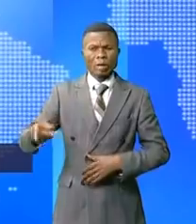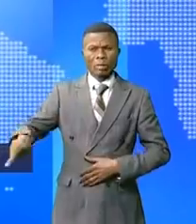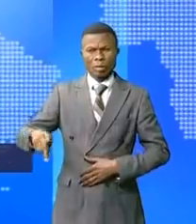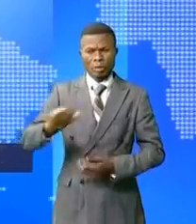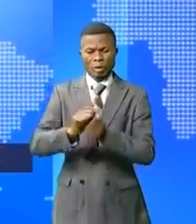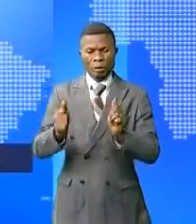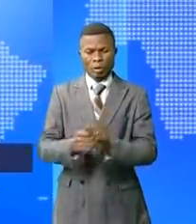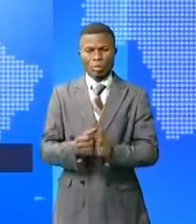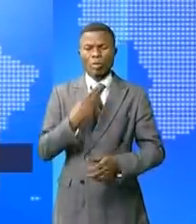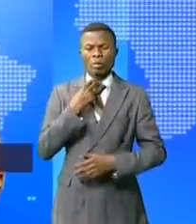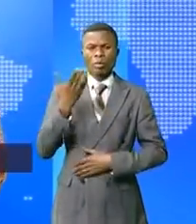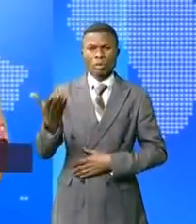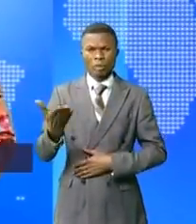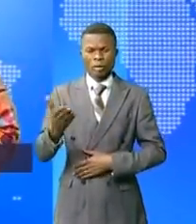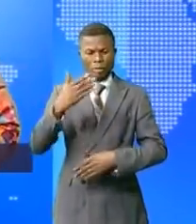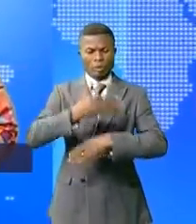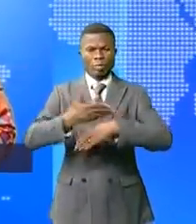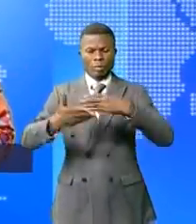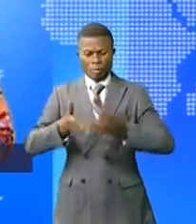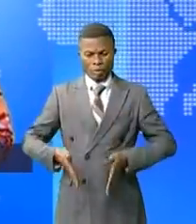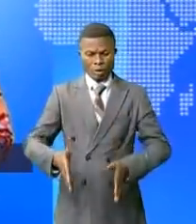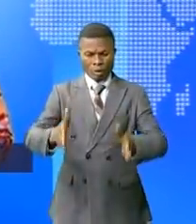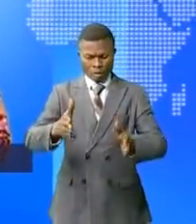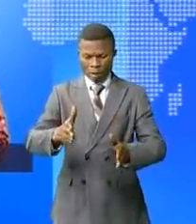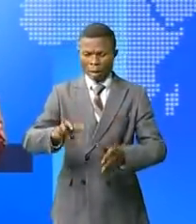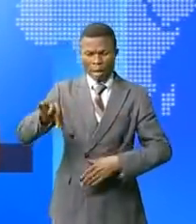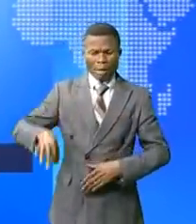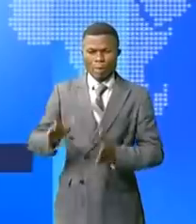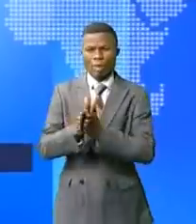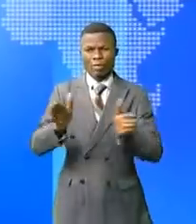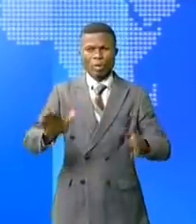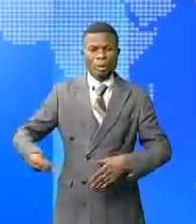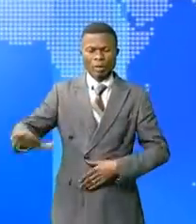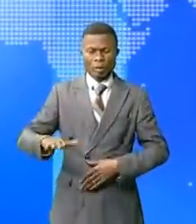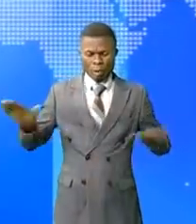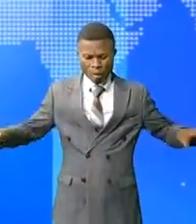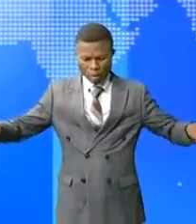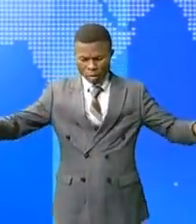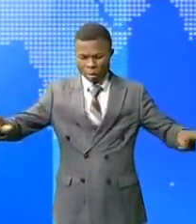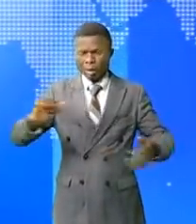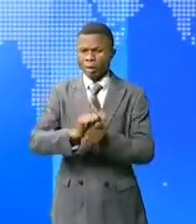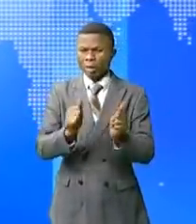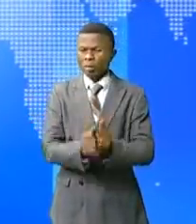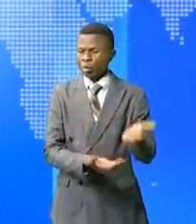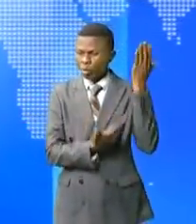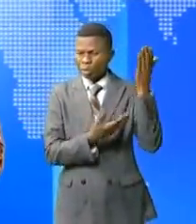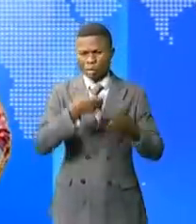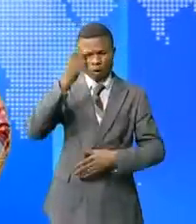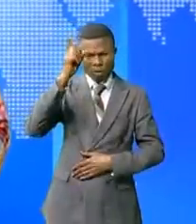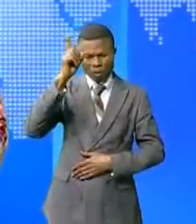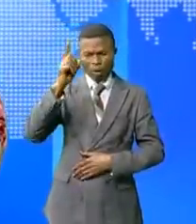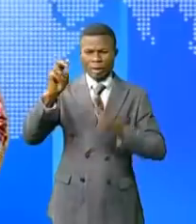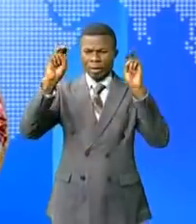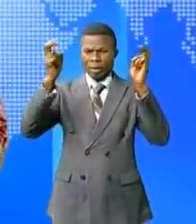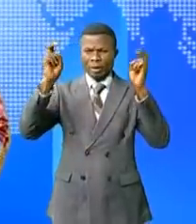l'urgence du désenclavement, la construction de routes d'intérêt national et de l'aéroport est une priorité. C'est le